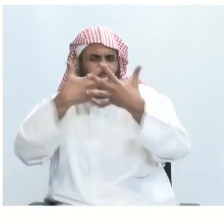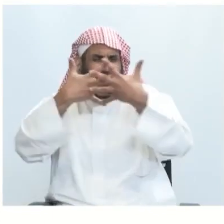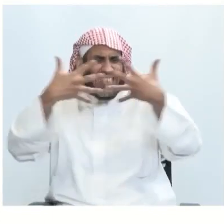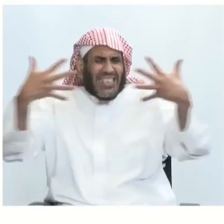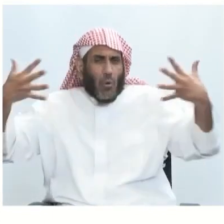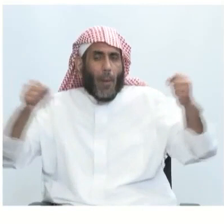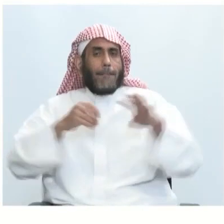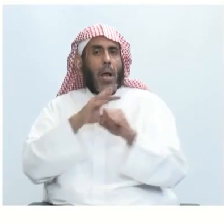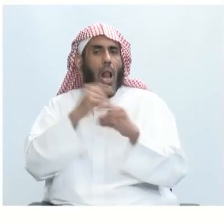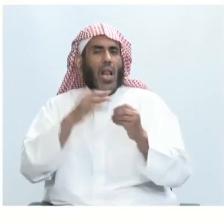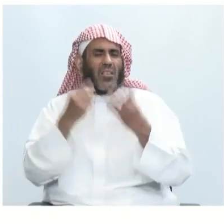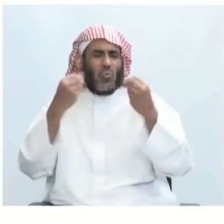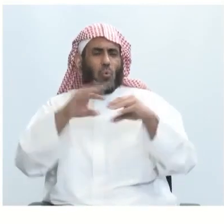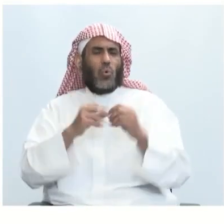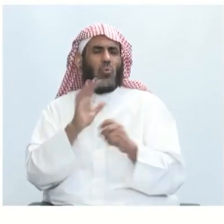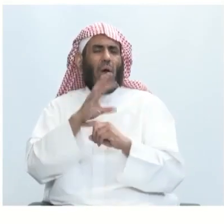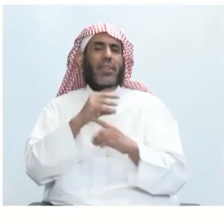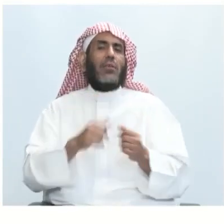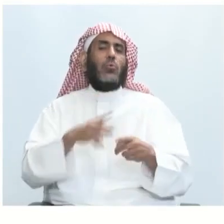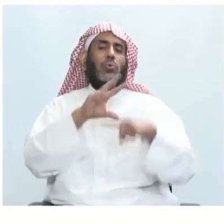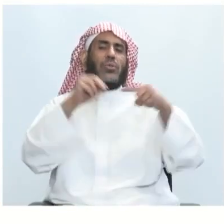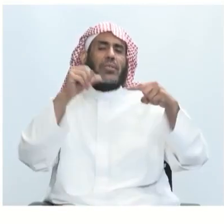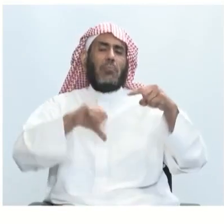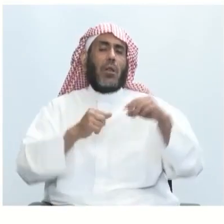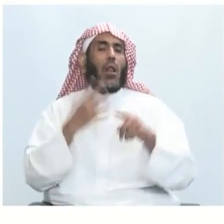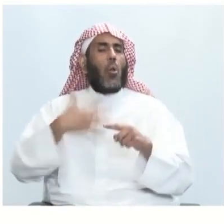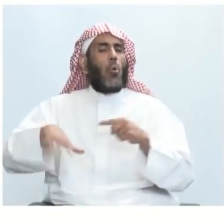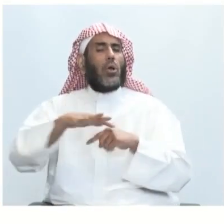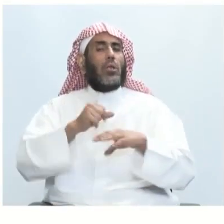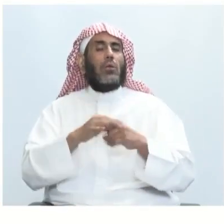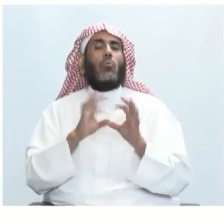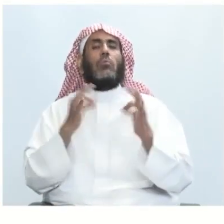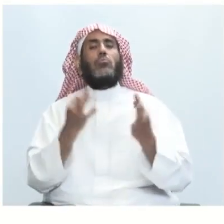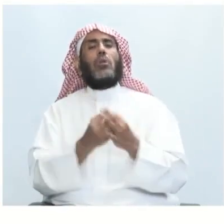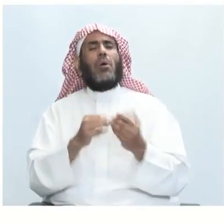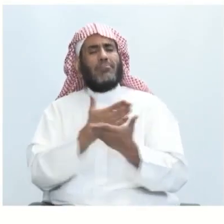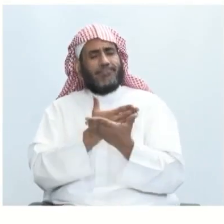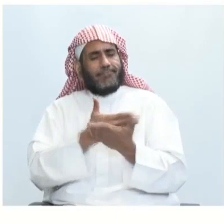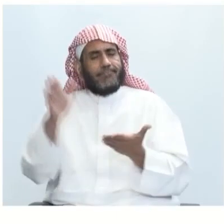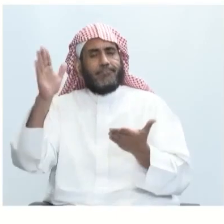التي تطرا عليه وتؤثر سلبا على الوطن والمجتمع